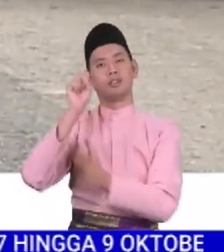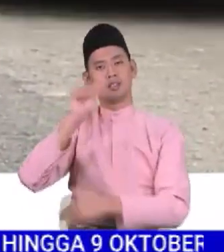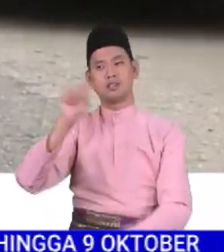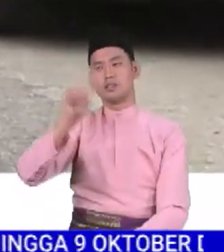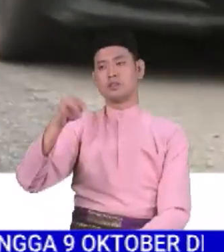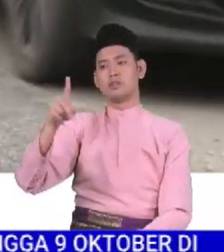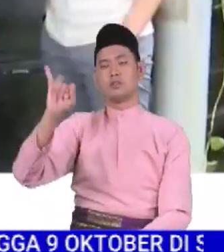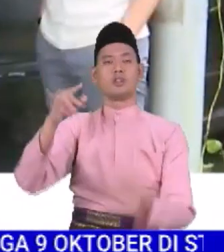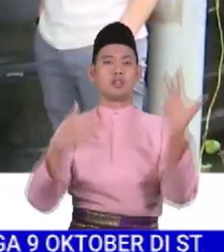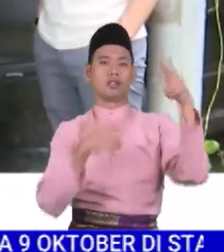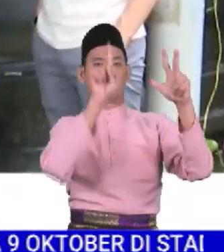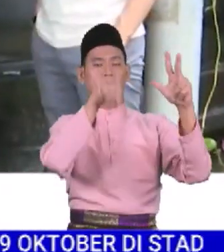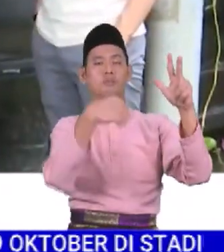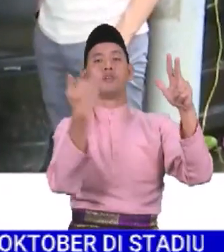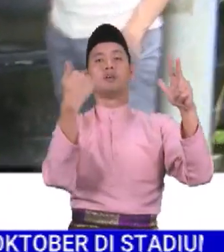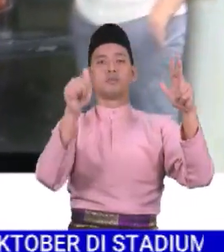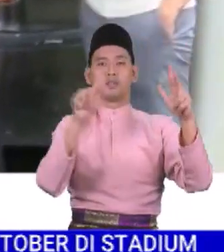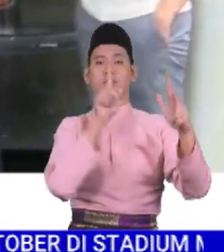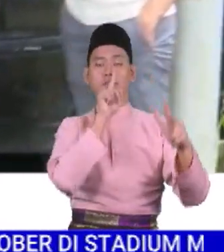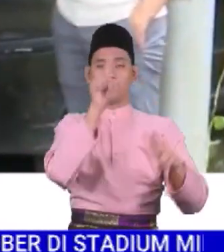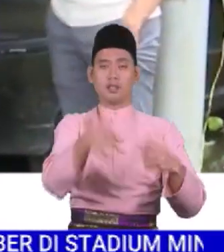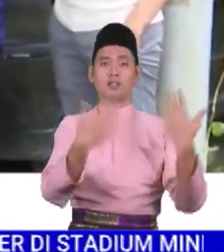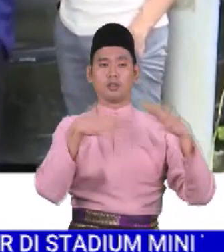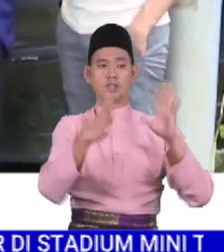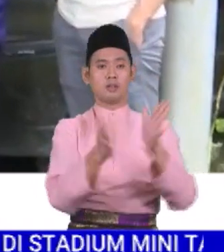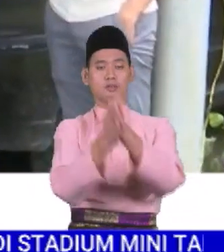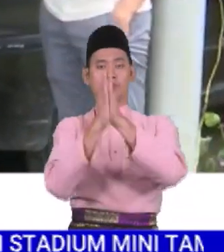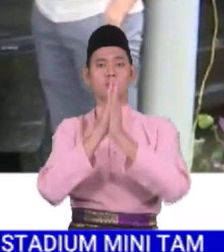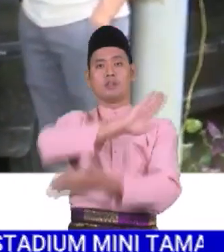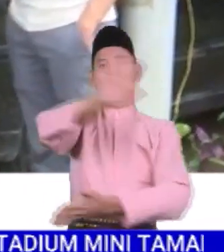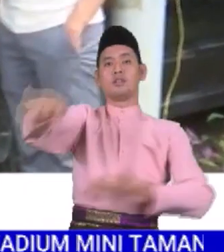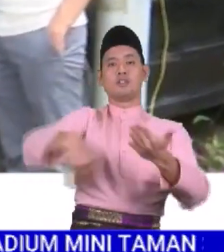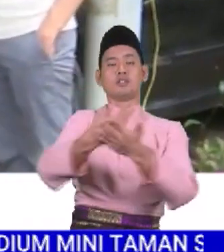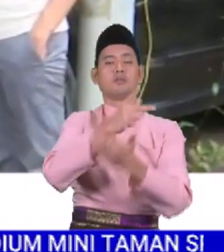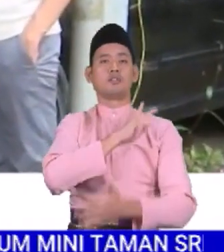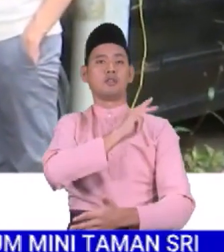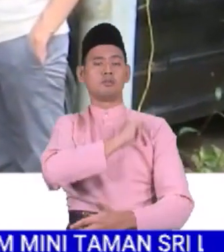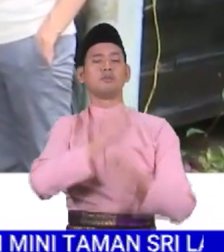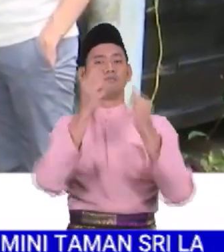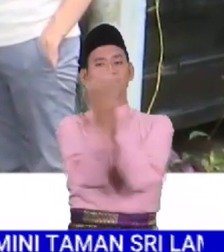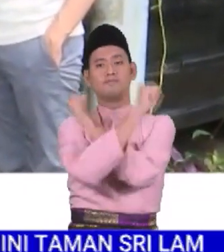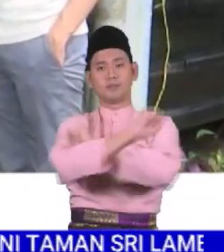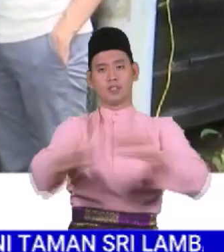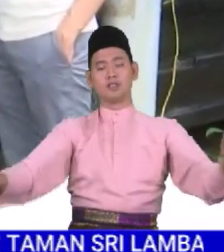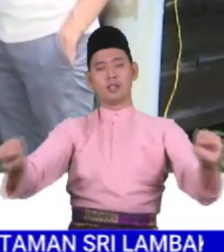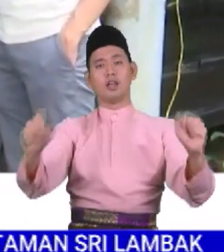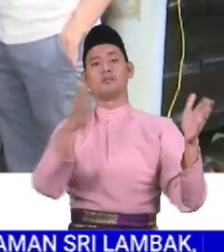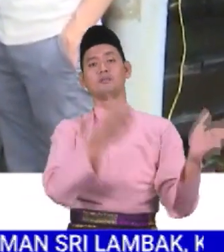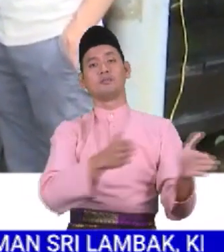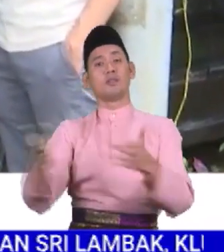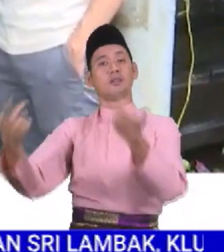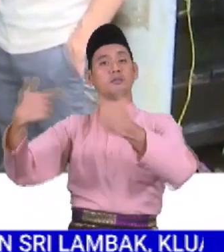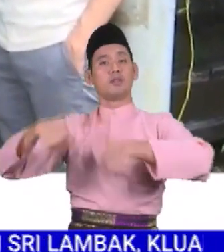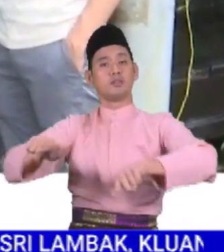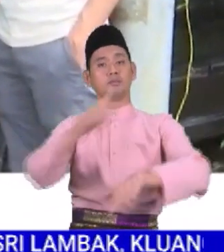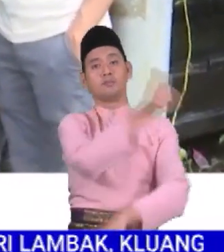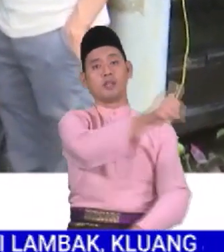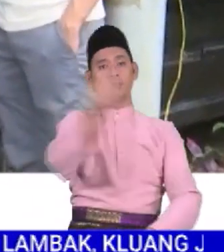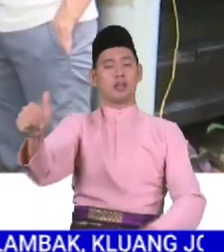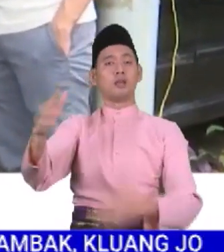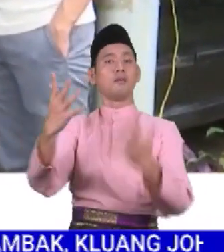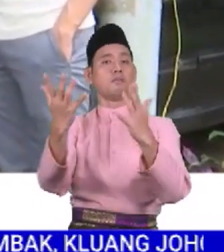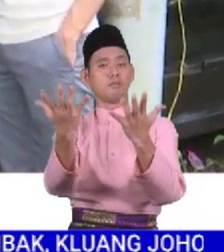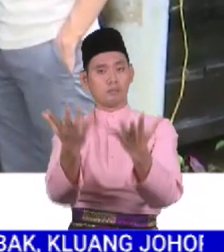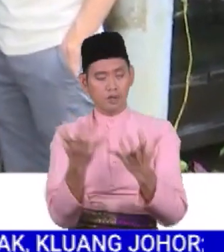pada 13 Oktober lepas juga telah meminta kesemua kementerian agar bersedia dengan pelan pelaksanaan masing-masing